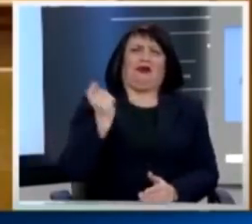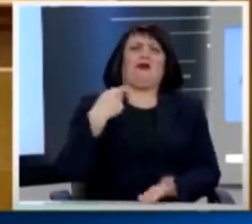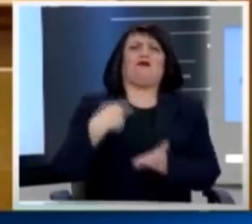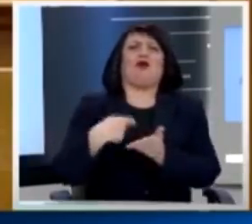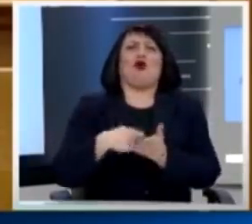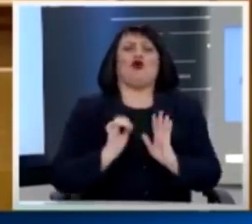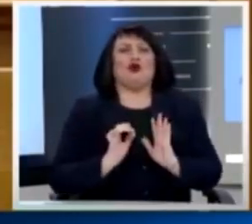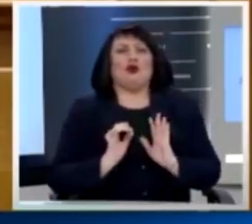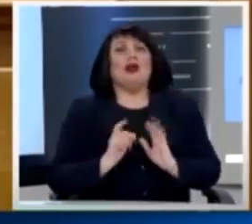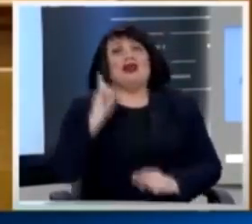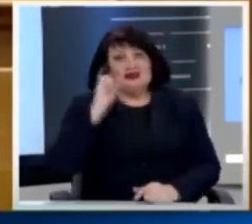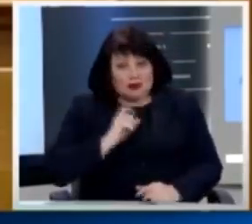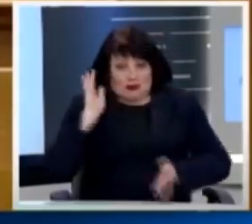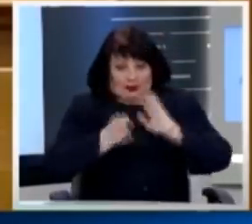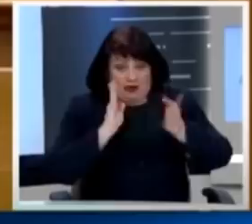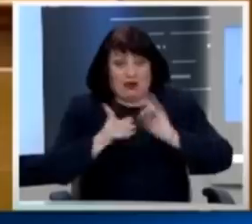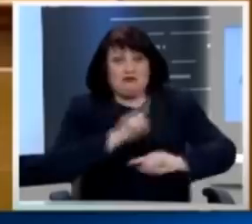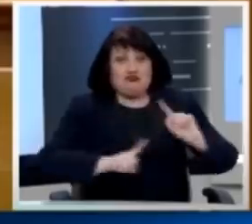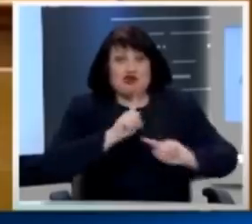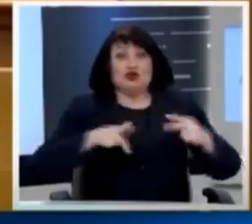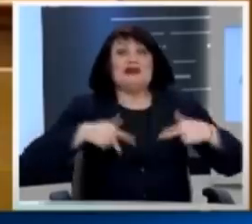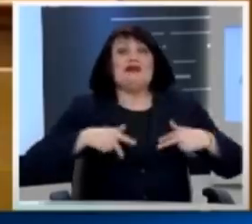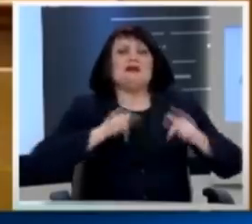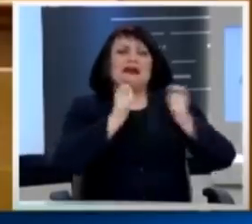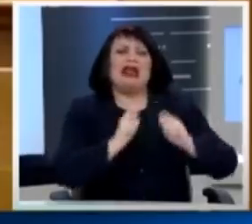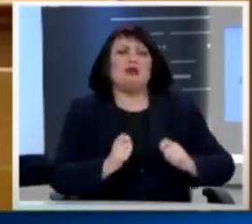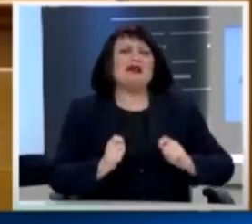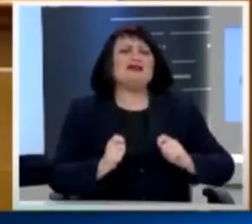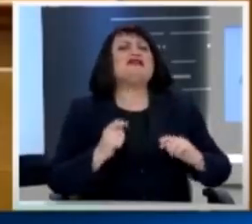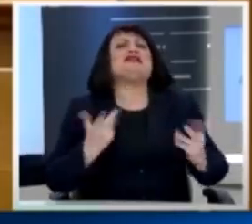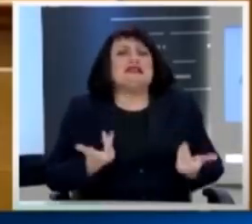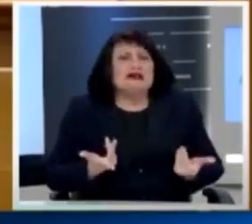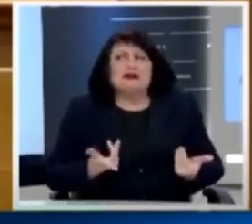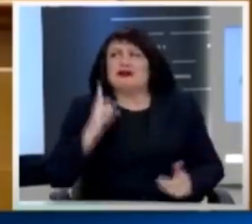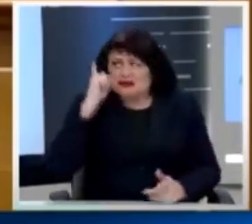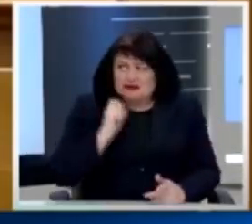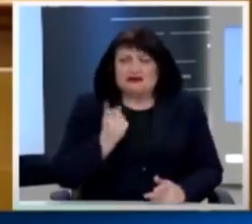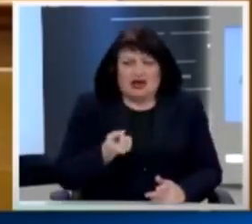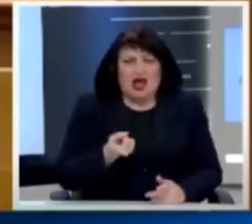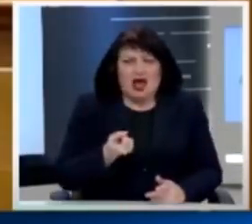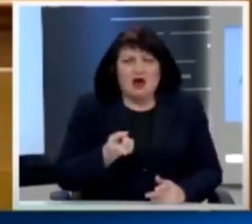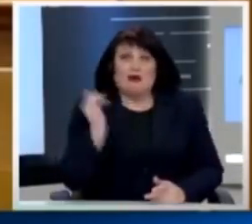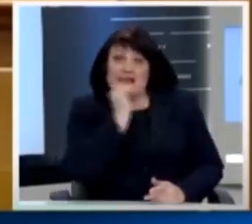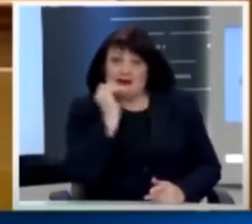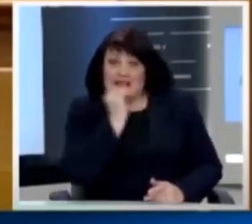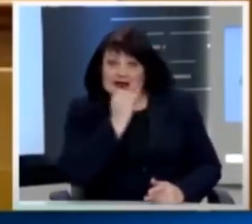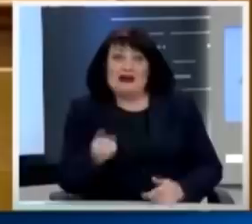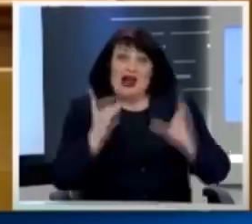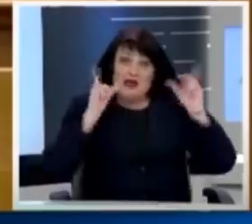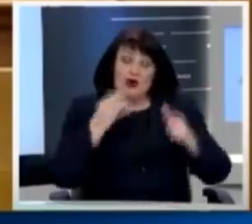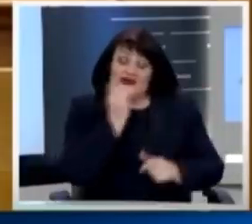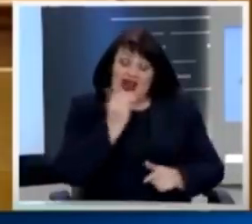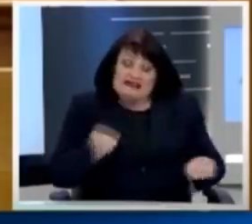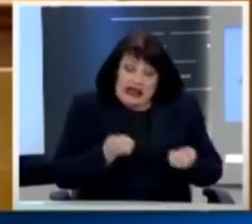ξέρουμε ποιον χτυπούν οι κυβερνητικές μεταρρυθμίσεις για τις οποίες βιάζεται να υλοποιηθούν η Νέα